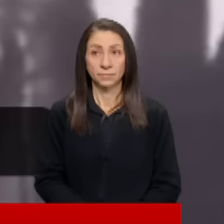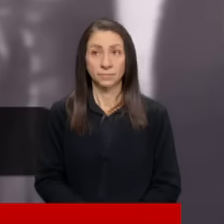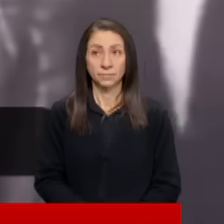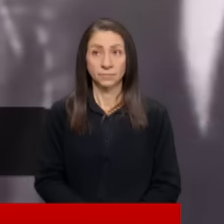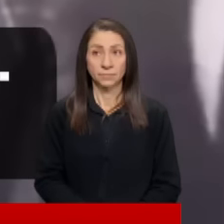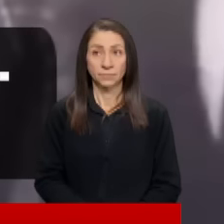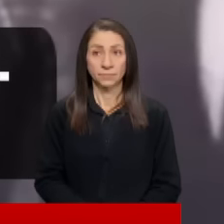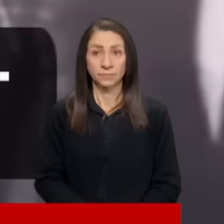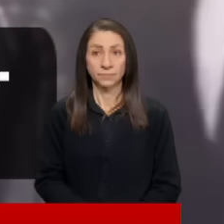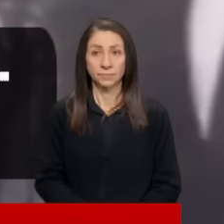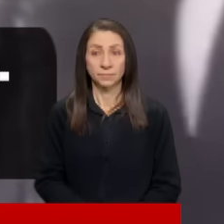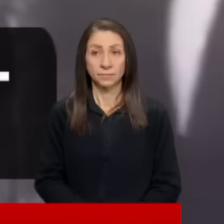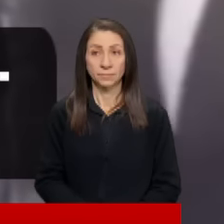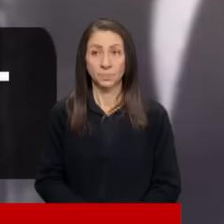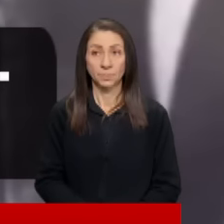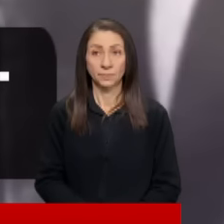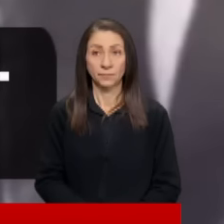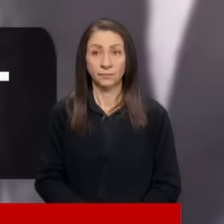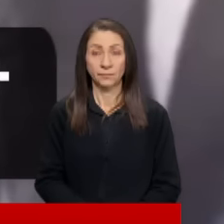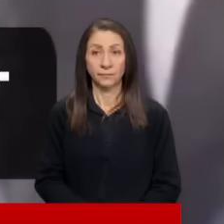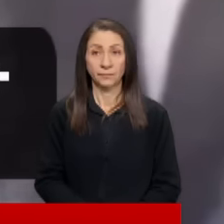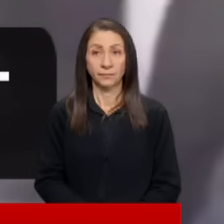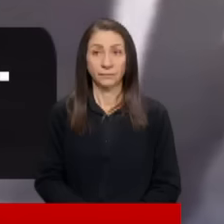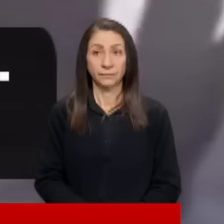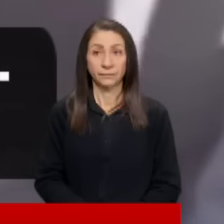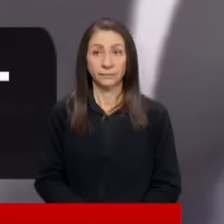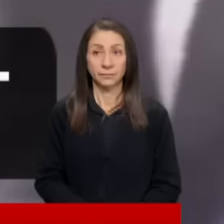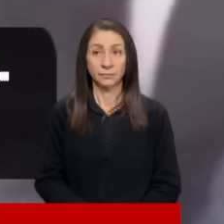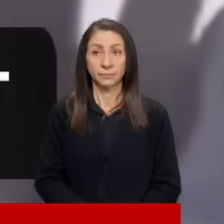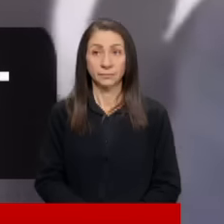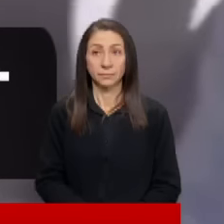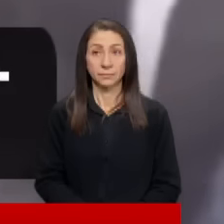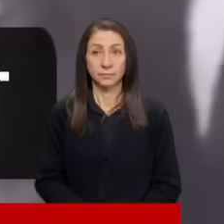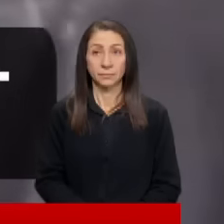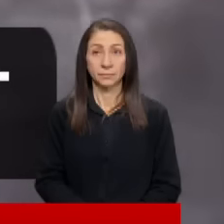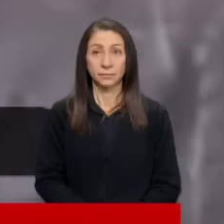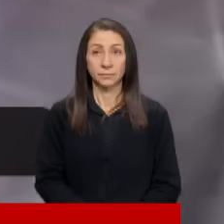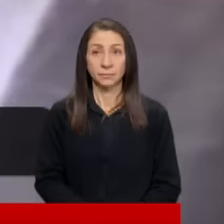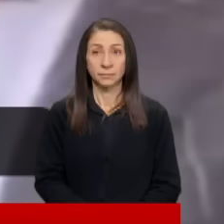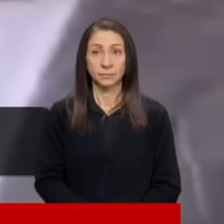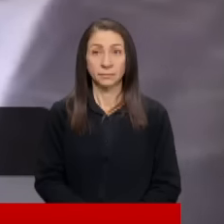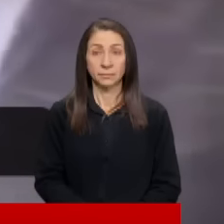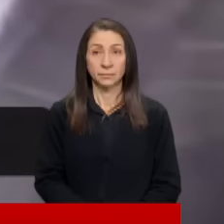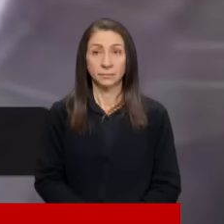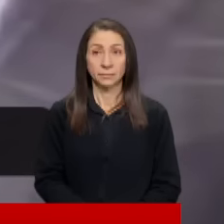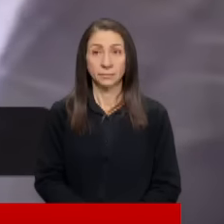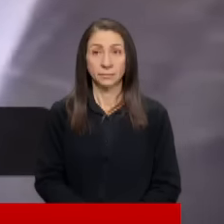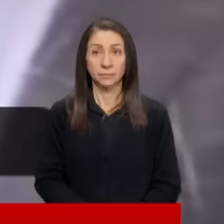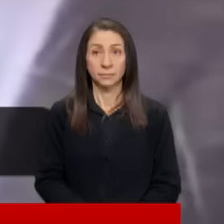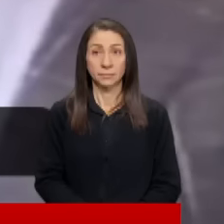Ne yapıyorsun? Hakkında böyle konuşuyorsun. Mezarlığınızı vermeyeceğim. Tamam mı? Mezarlığınızı vermeyeceğim. Sen belediye misin sana? Ben belediye değilim.